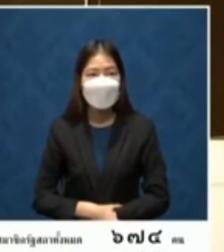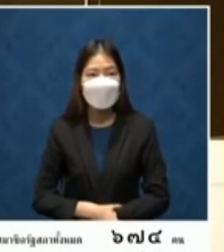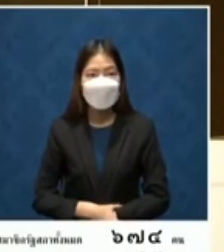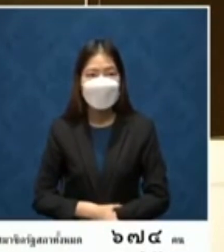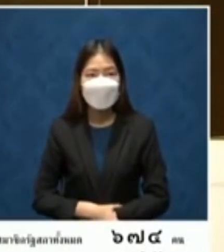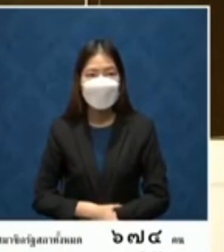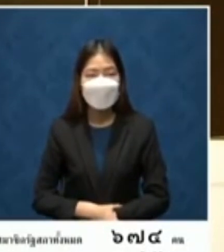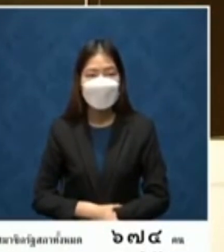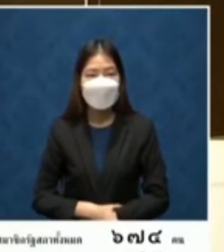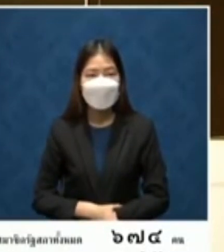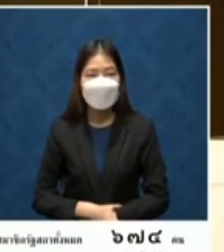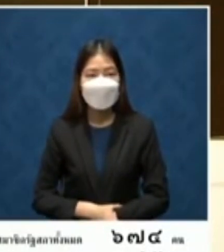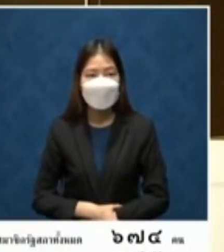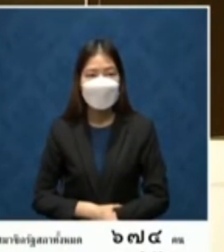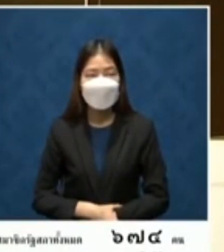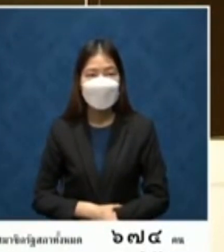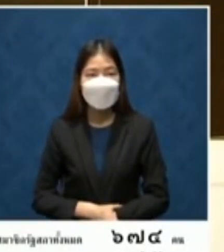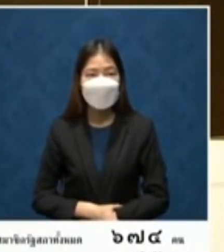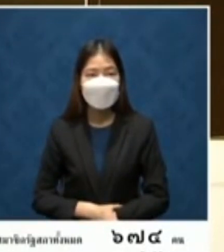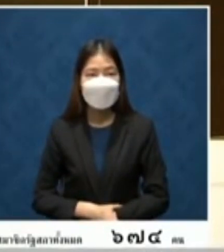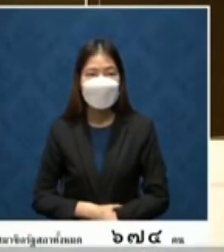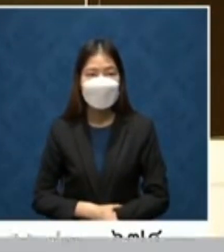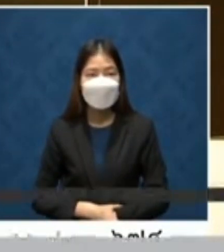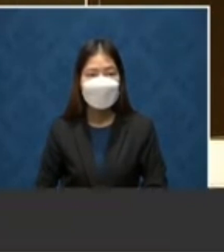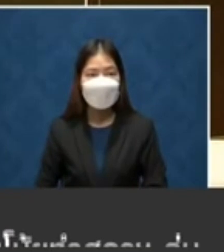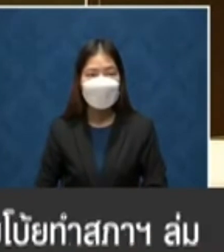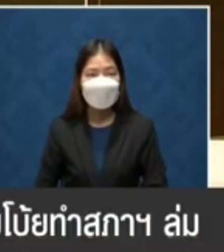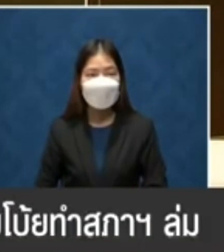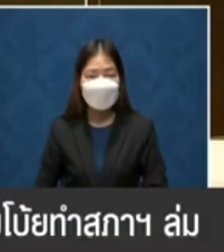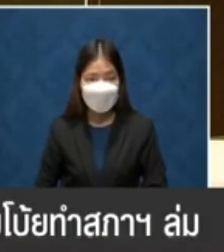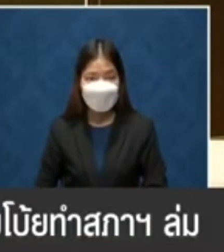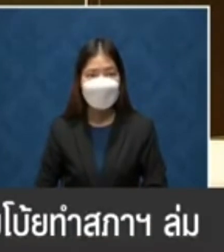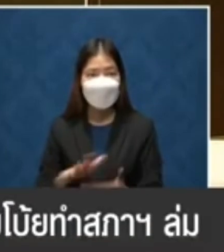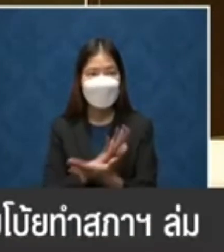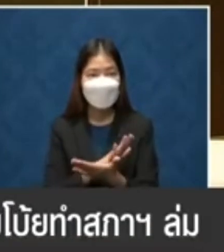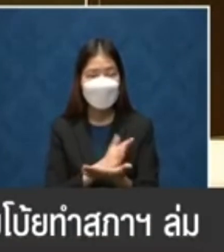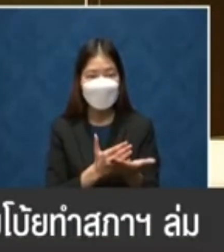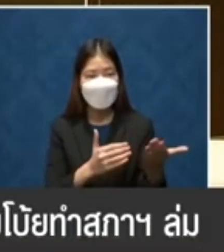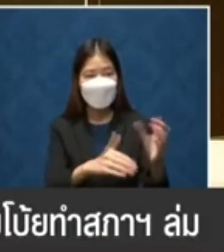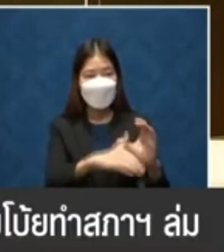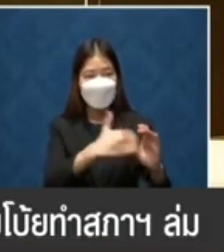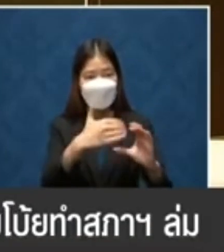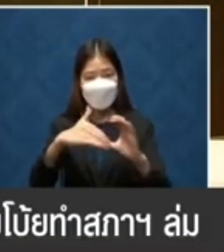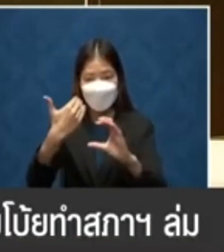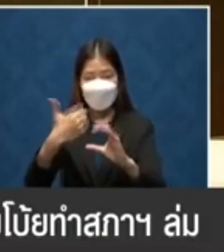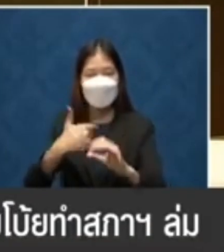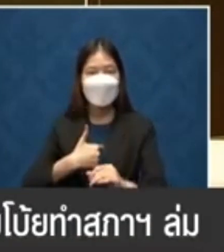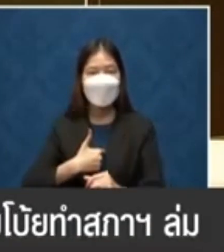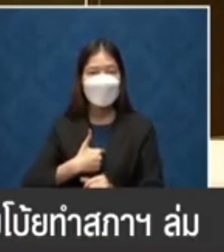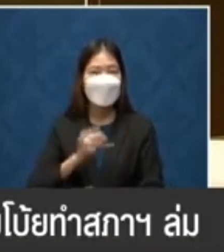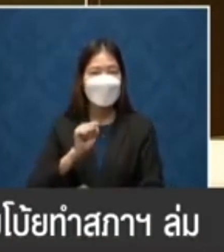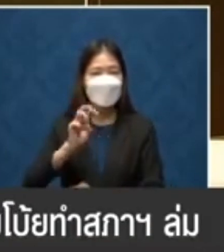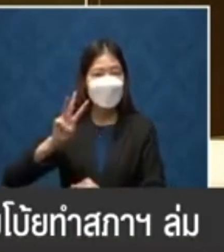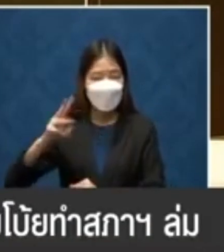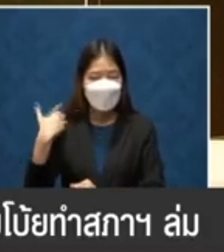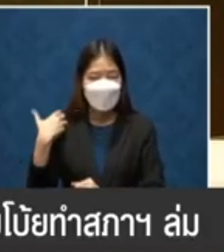สมาชิกรัฐสภาลงชื่อ 340เกินกึ่งหนึ่งครบองค์ประชุมก็เปิดประชุมตามระเบียบวาระก่อนเข้า